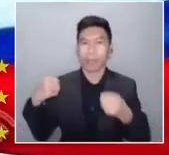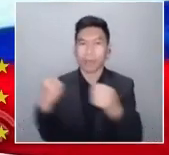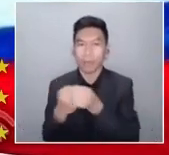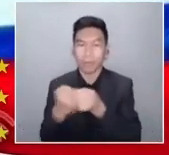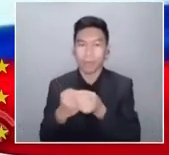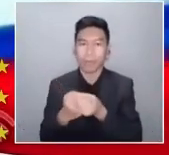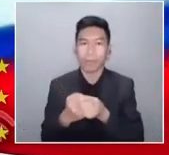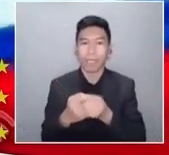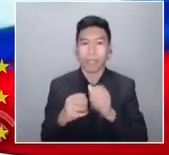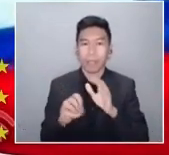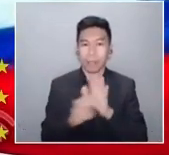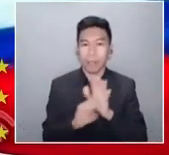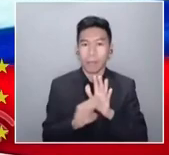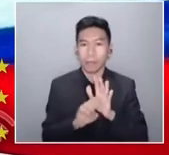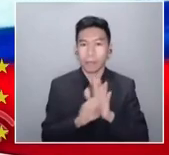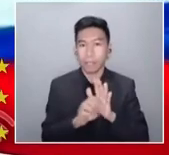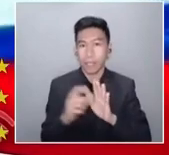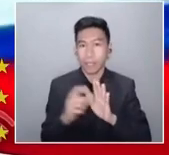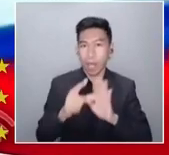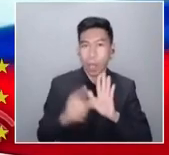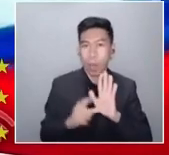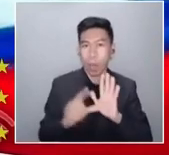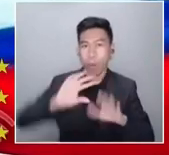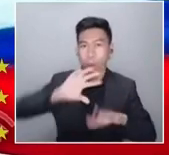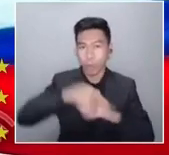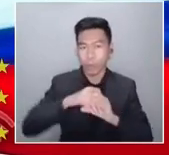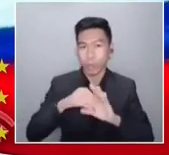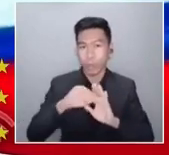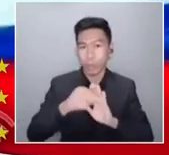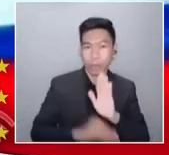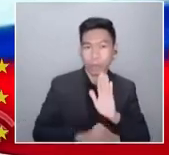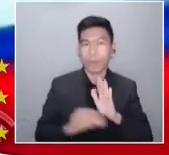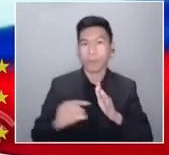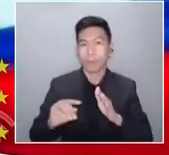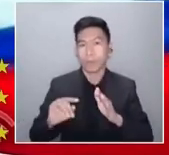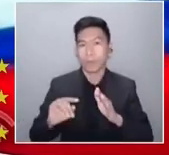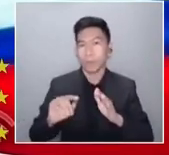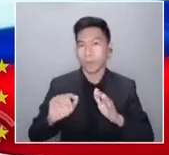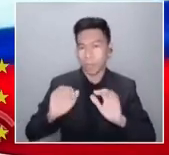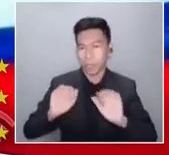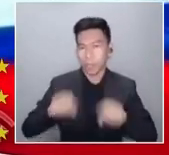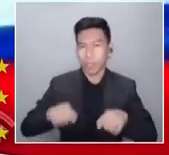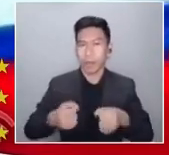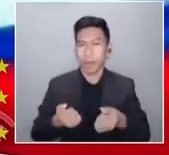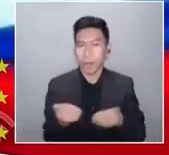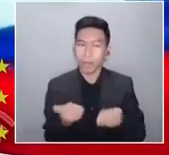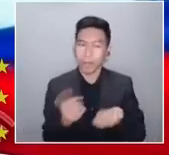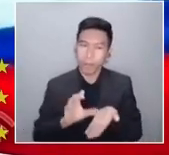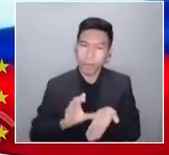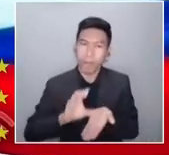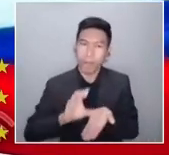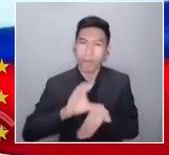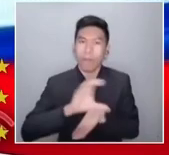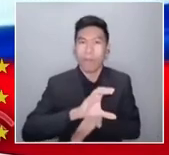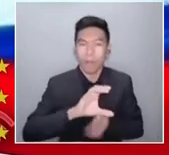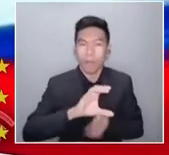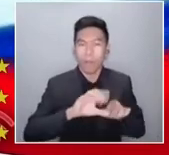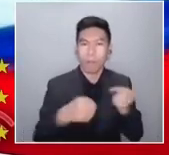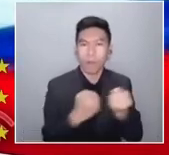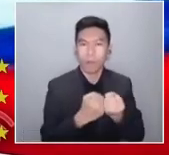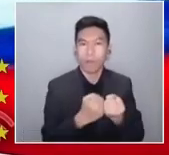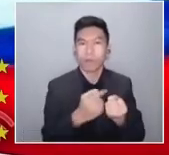law will be made available to struggling firms and individuals so they will be able to